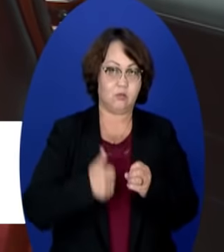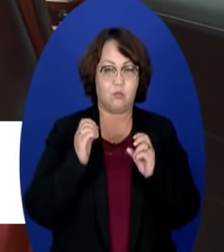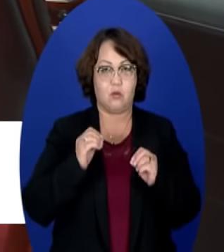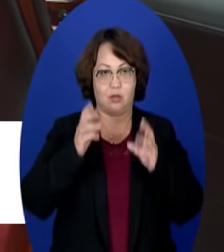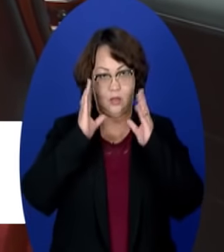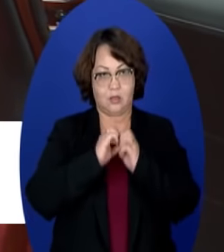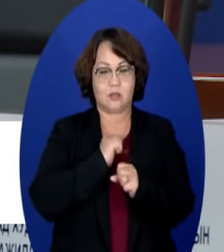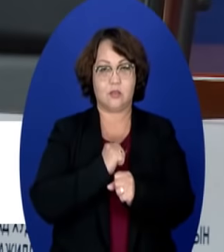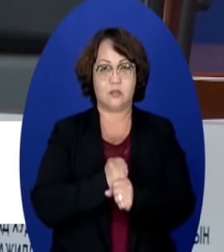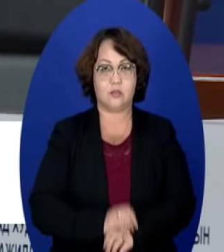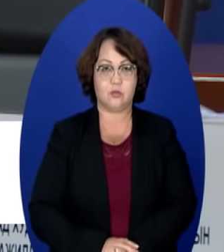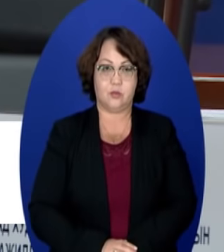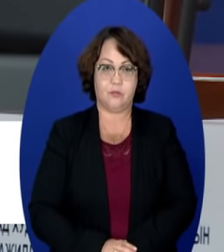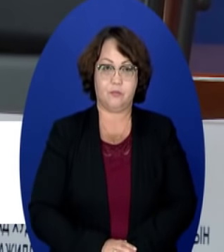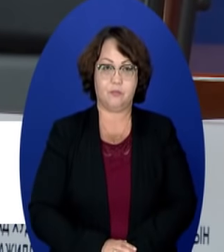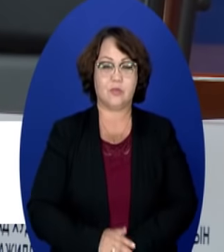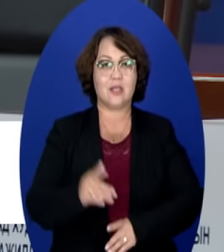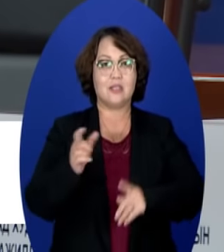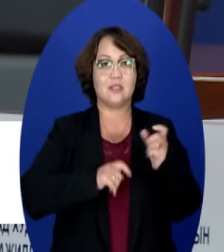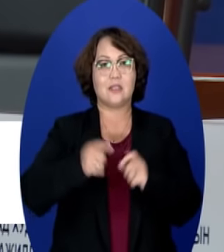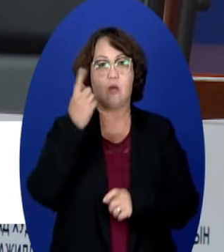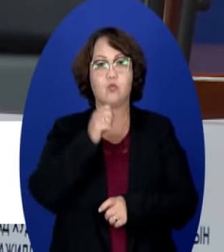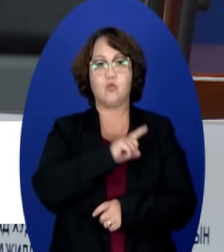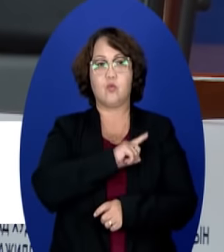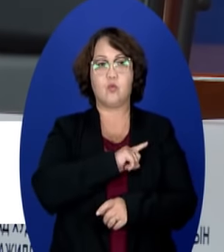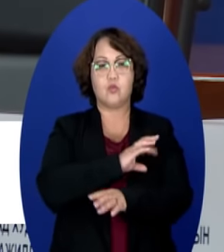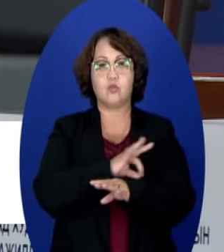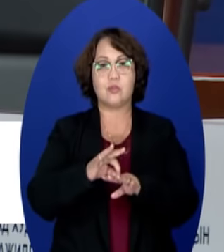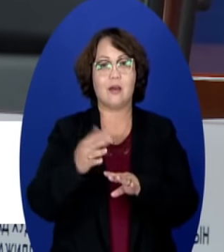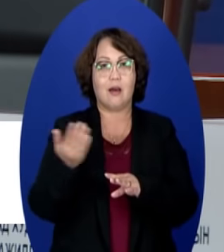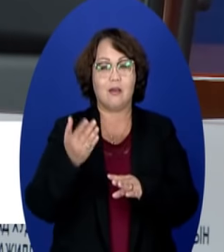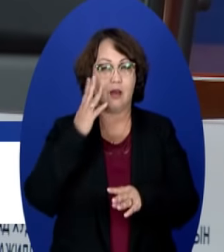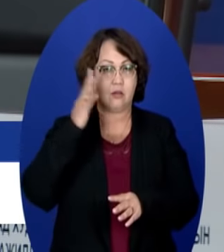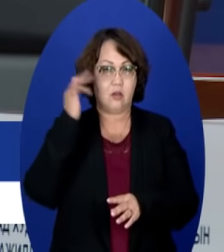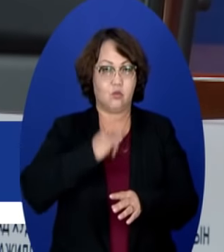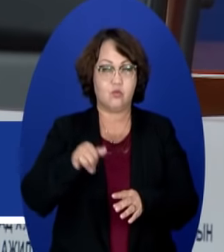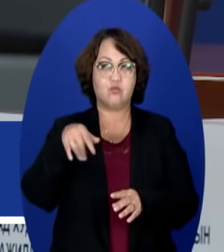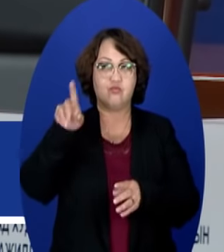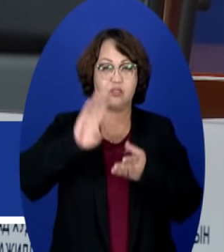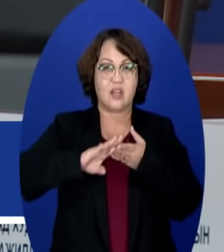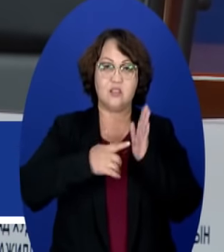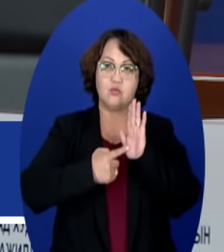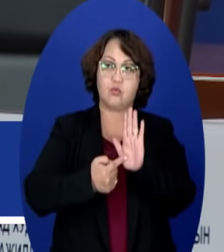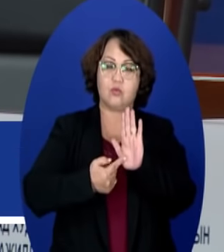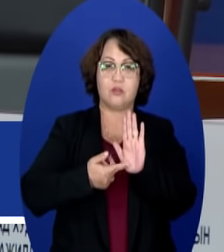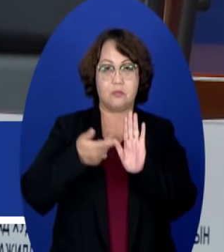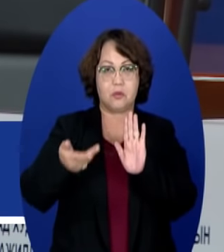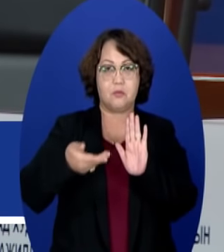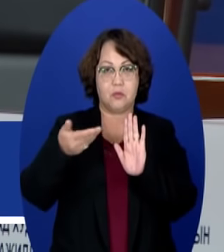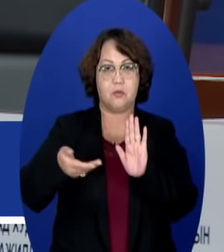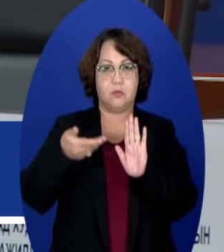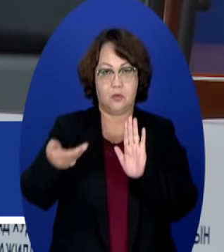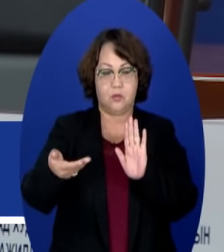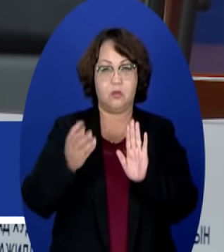байна. Эдийн засгийн тэргүүлэх чиглэлийн төслүүдийг гадаадын улсуудад таниулах,